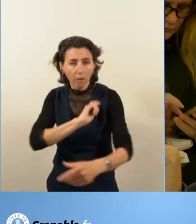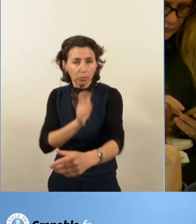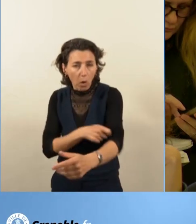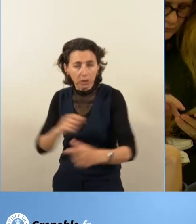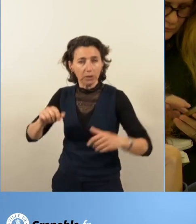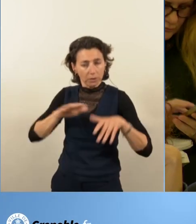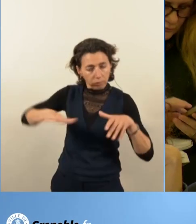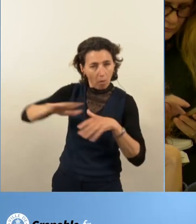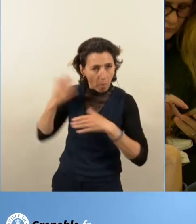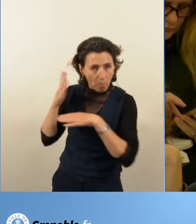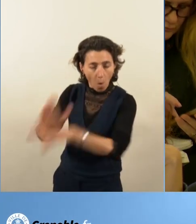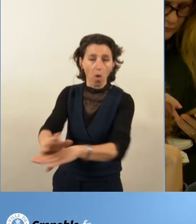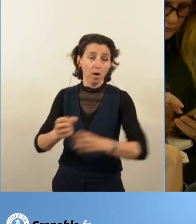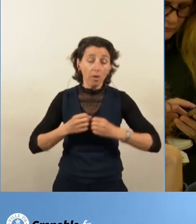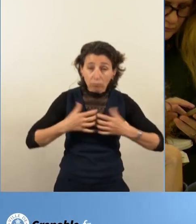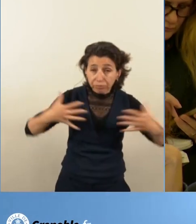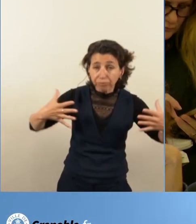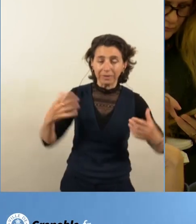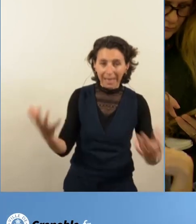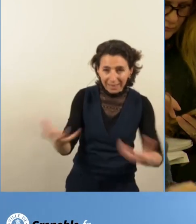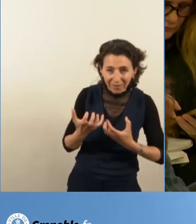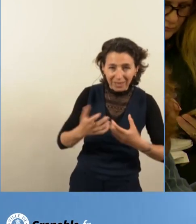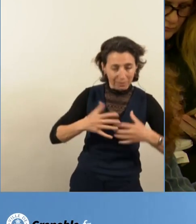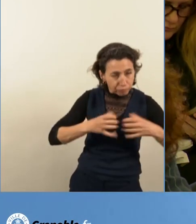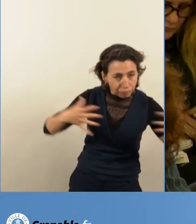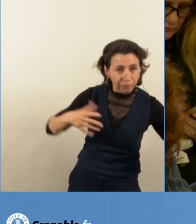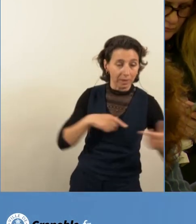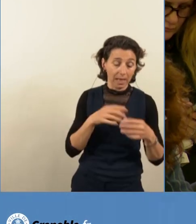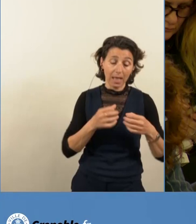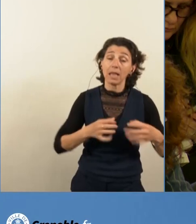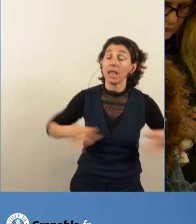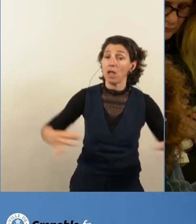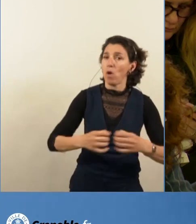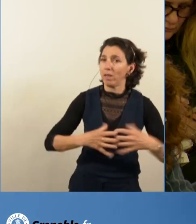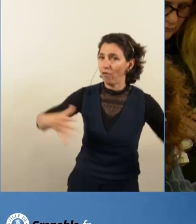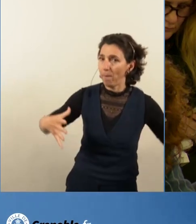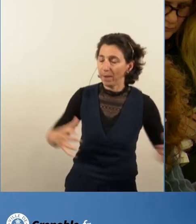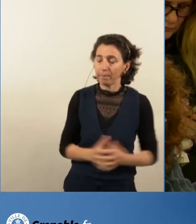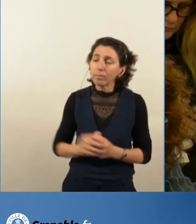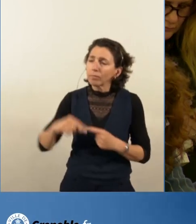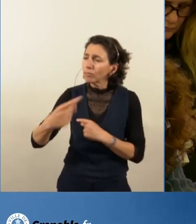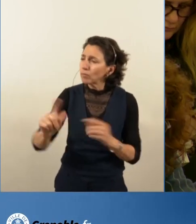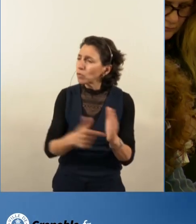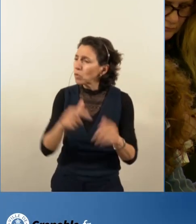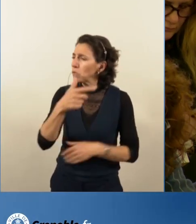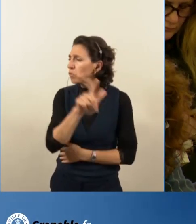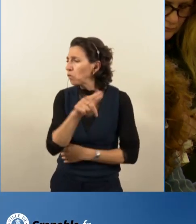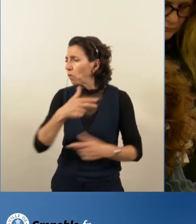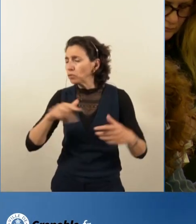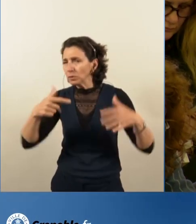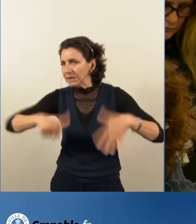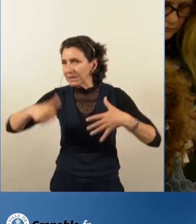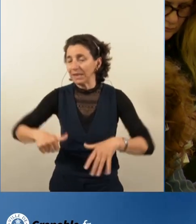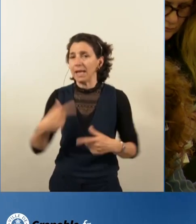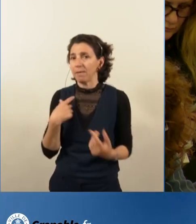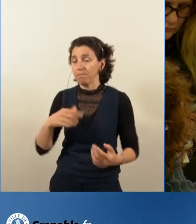attractivité et développement de son territoire la délibération du 3 novembre 2016 permis de reconnaître d'intérêt de métropolitain un certain